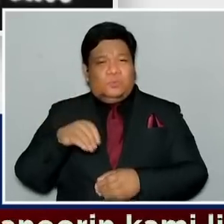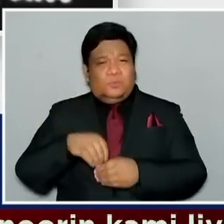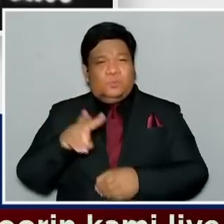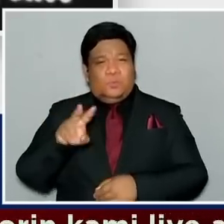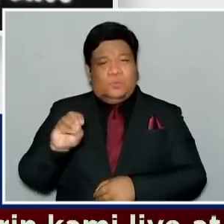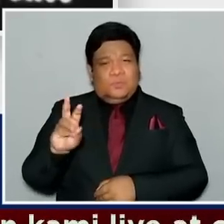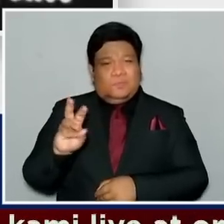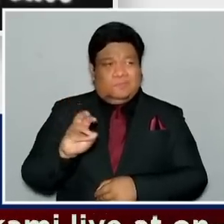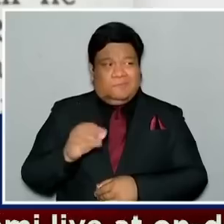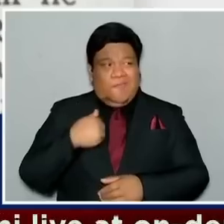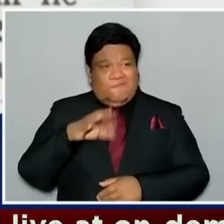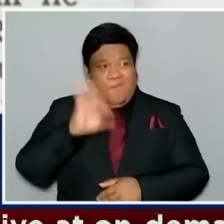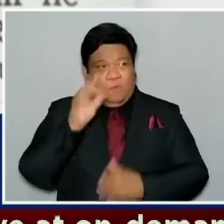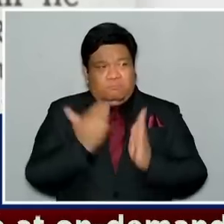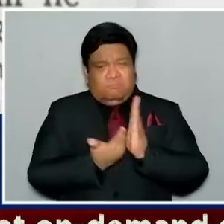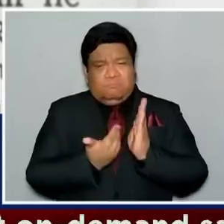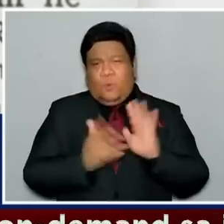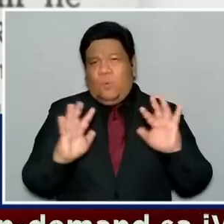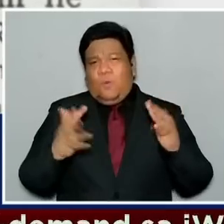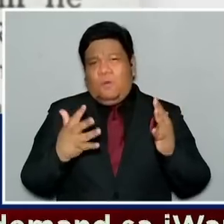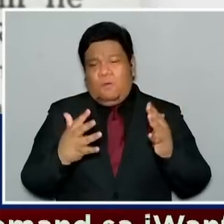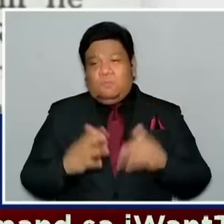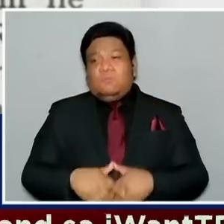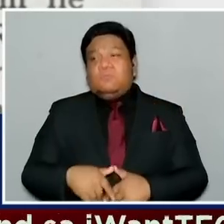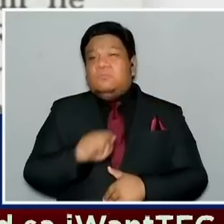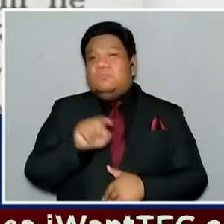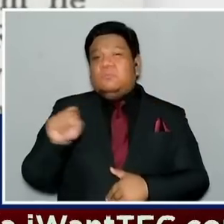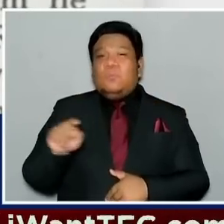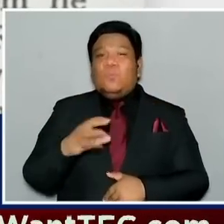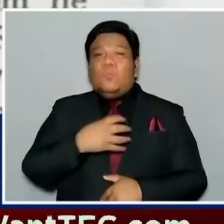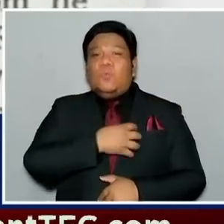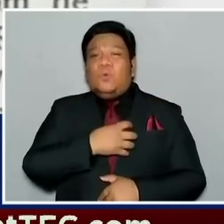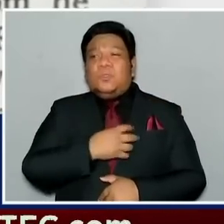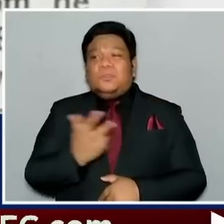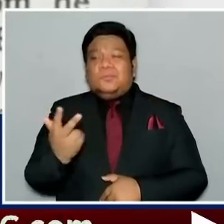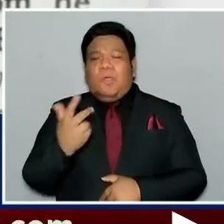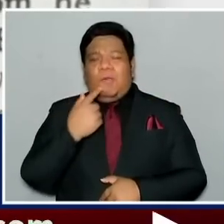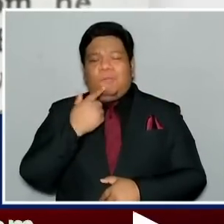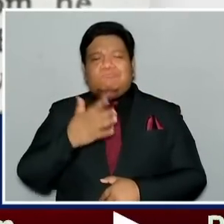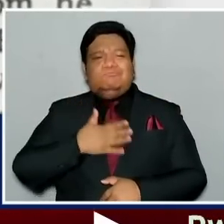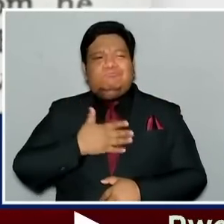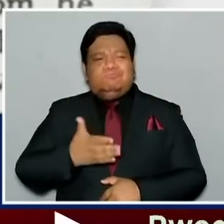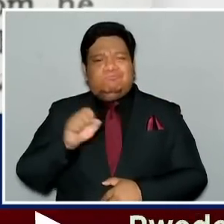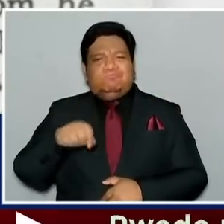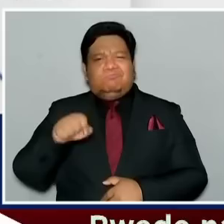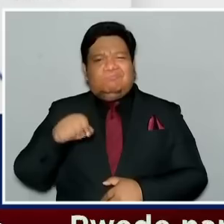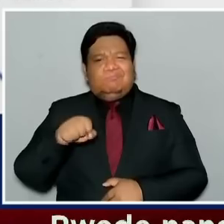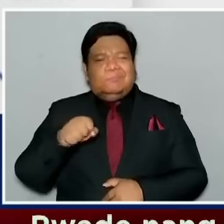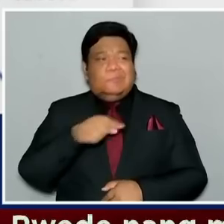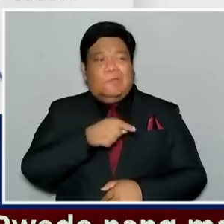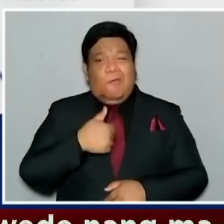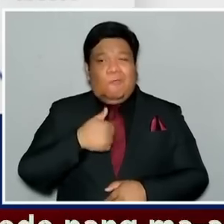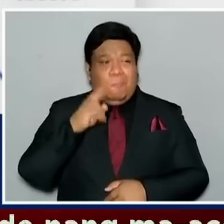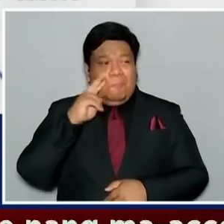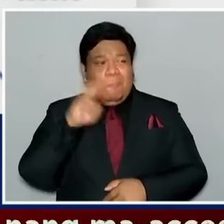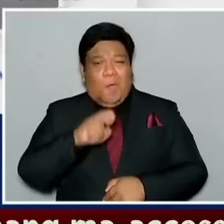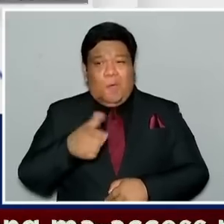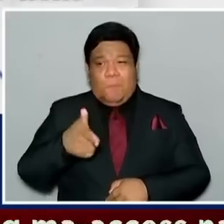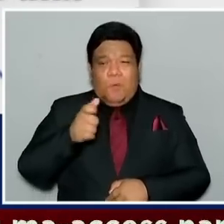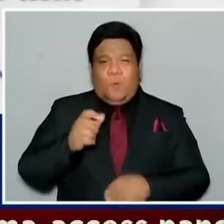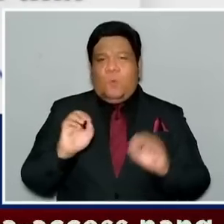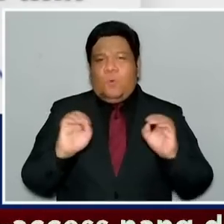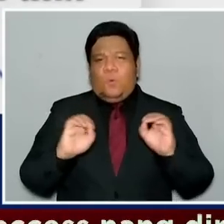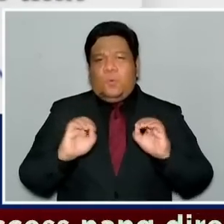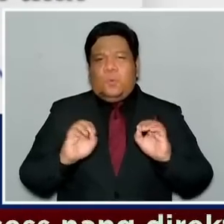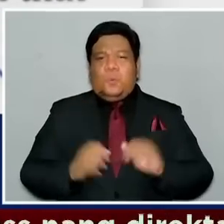Ayon pa sa korte, inamin ng tatlo sa mga pulis na hindi nila nakitang nagpaputok ng baril si Murillo. Lumabas din sa